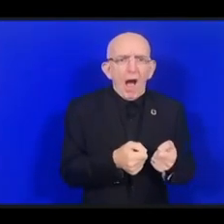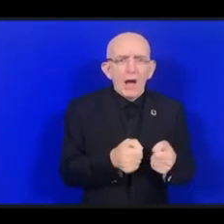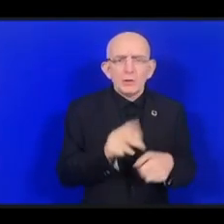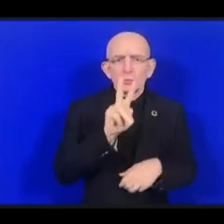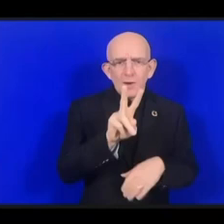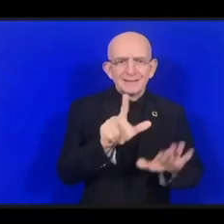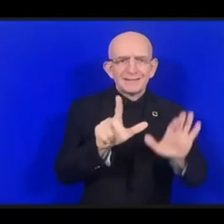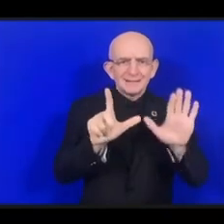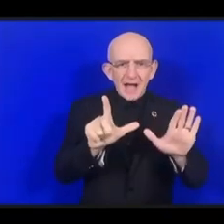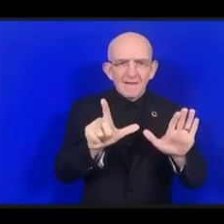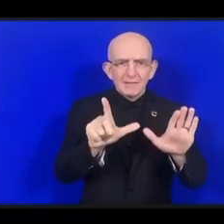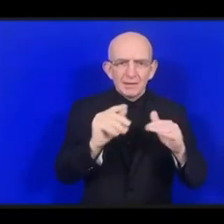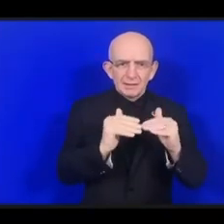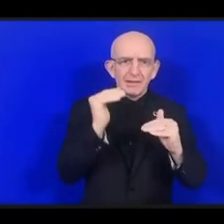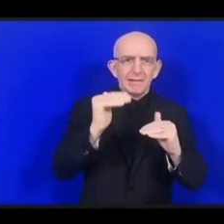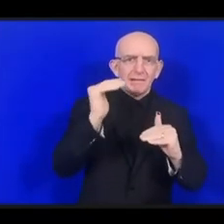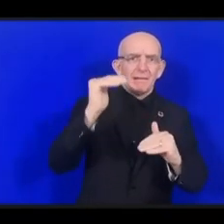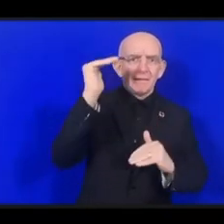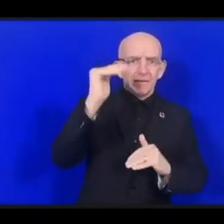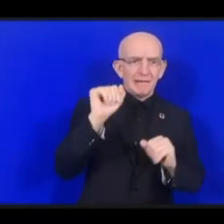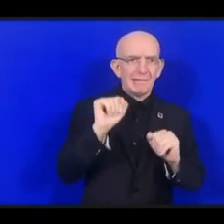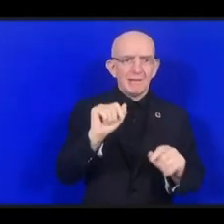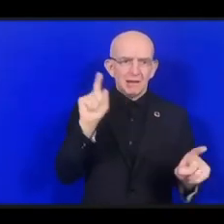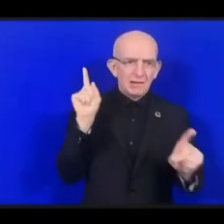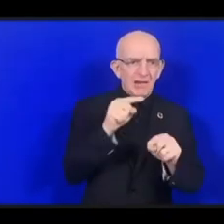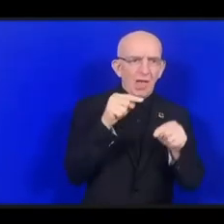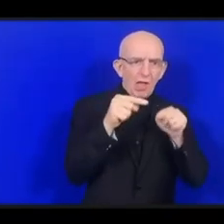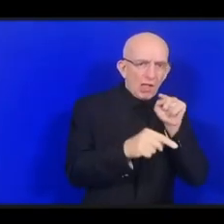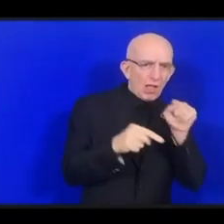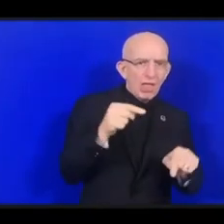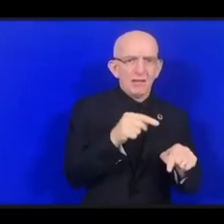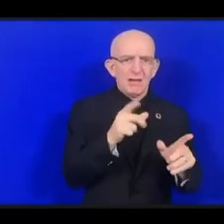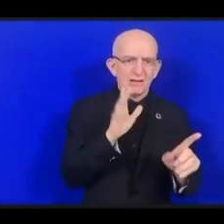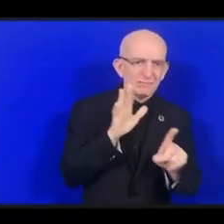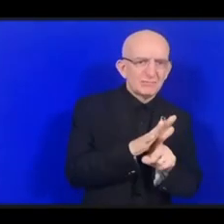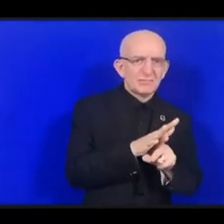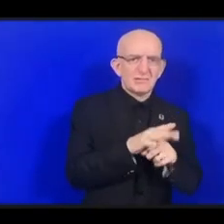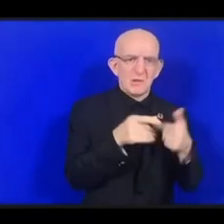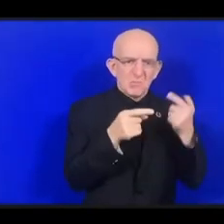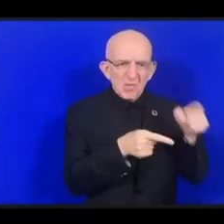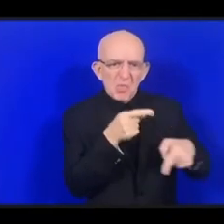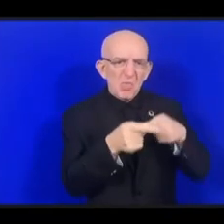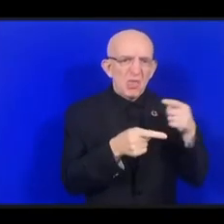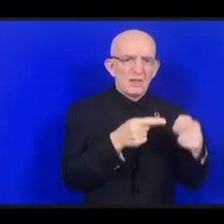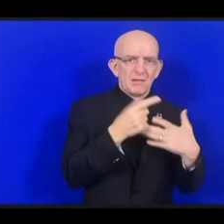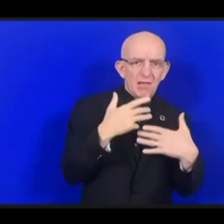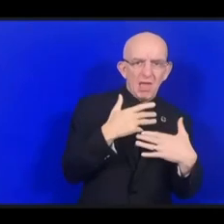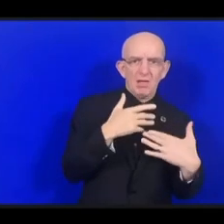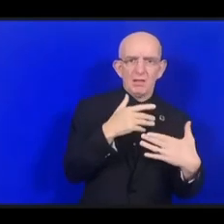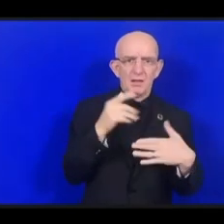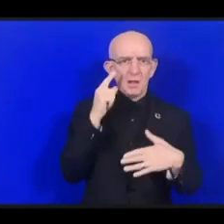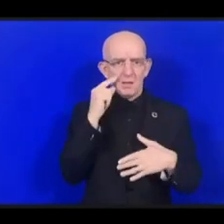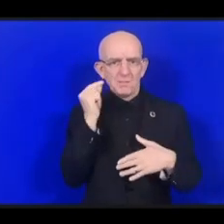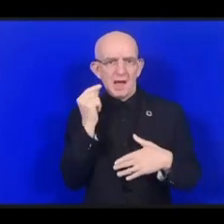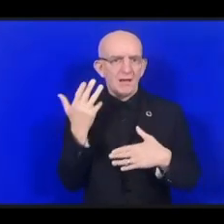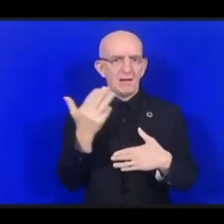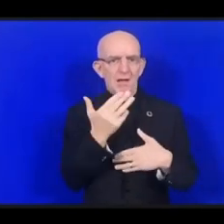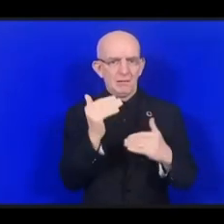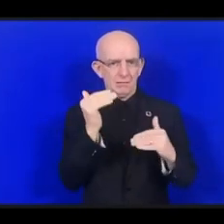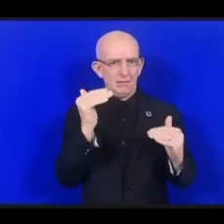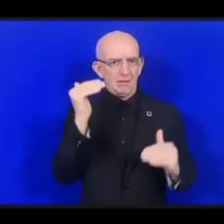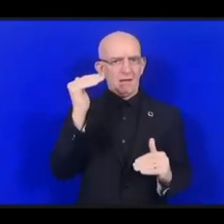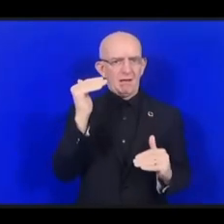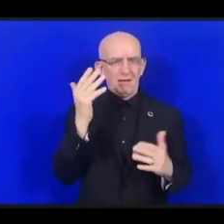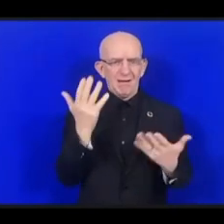fausseté flagrante se répandent comme une traînée de poudre et on des conséquences catastrophiques